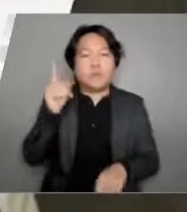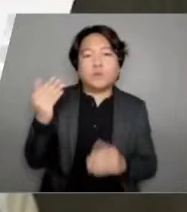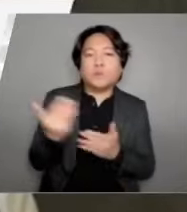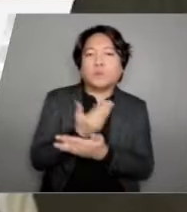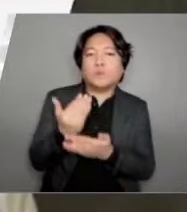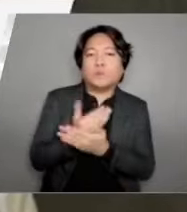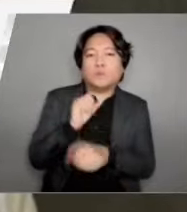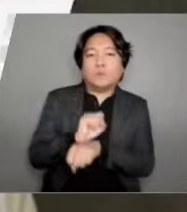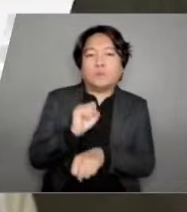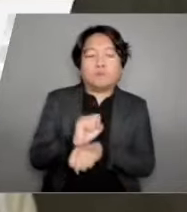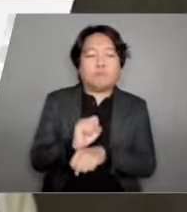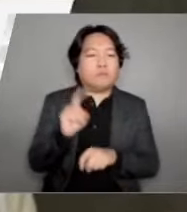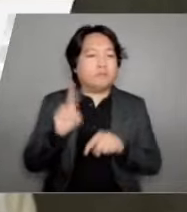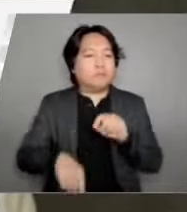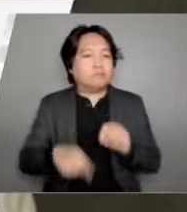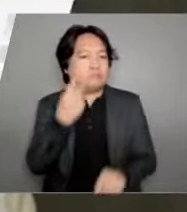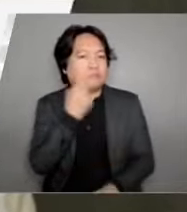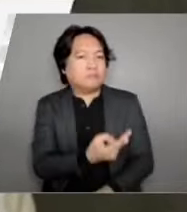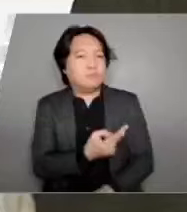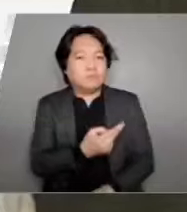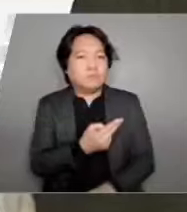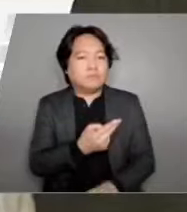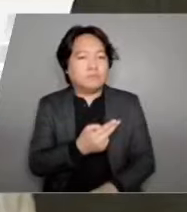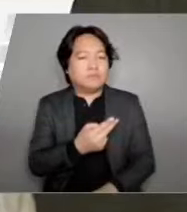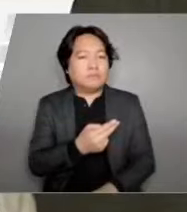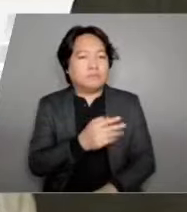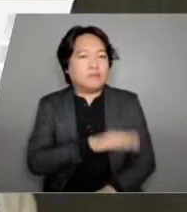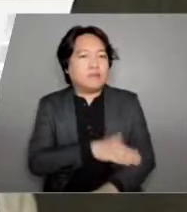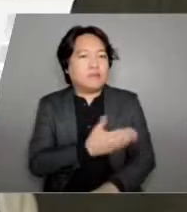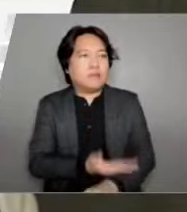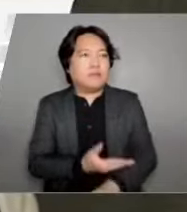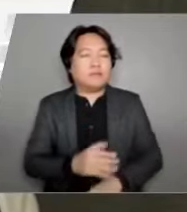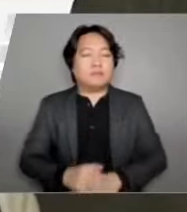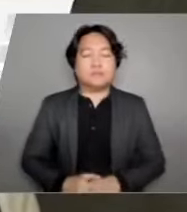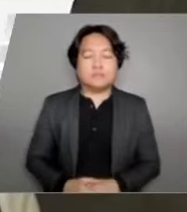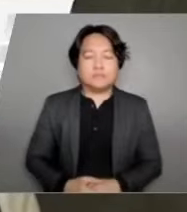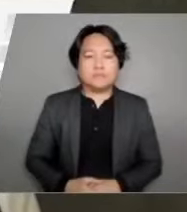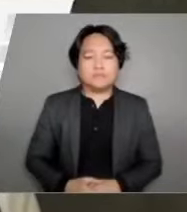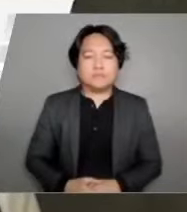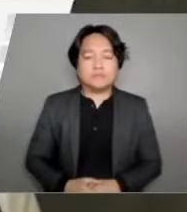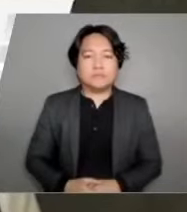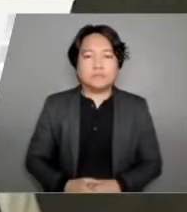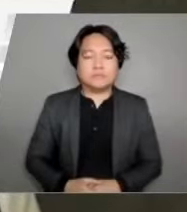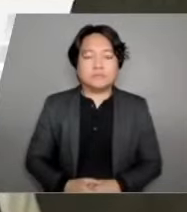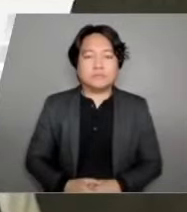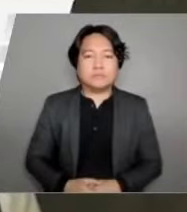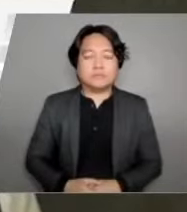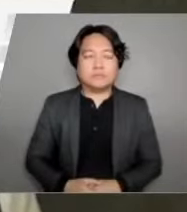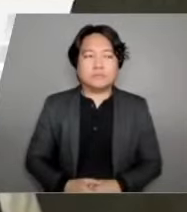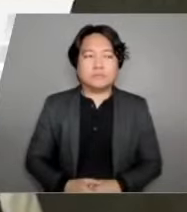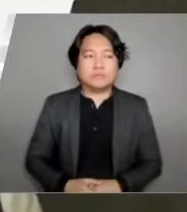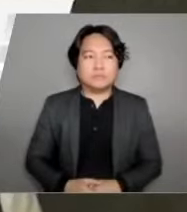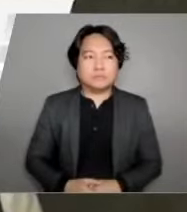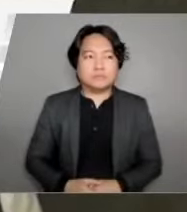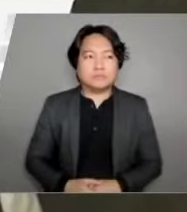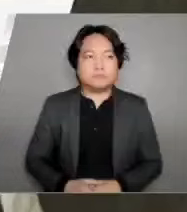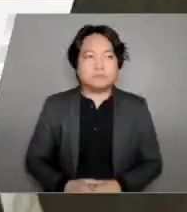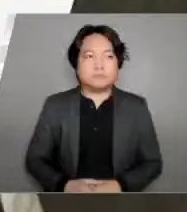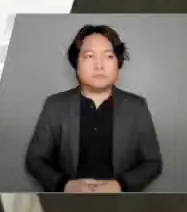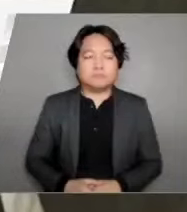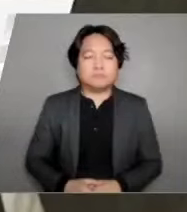Sa may iyang pasensya ako namin nga mga kuwan kay dili maginato mahilikayan ang